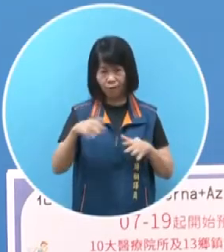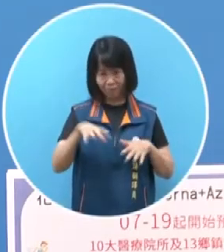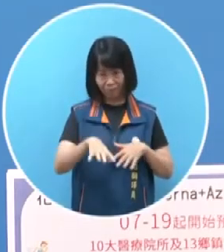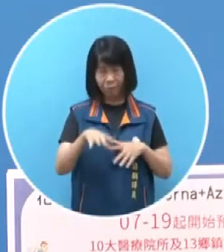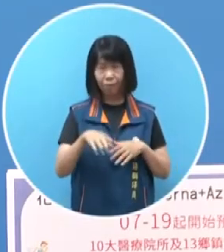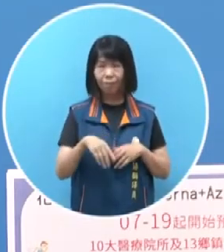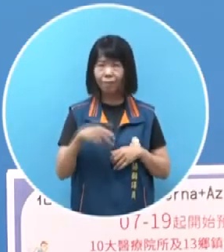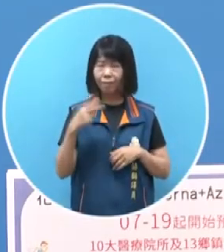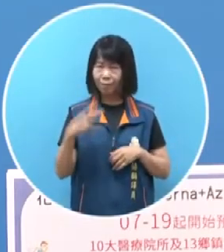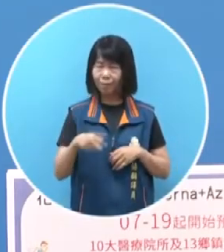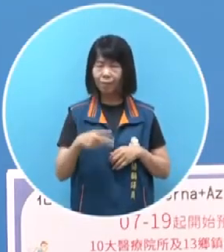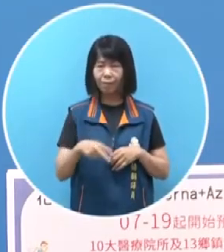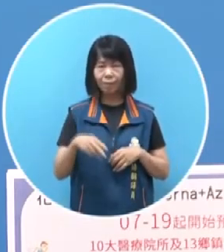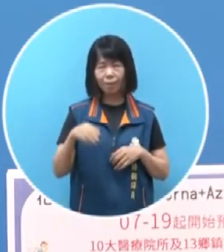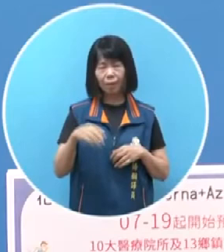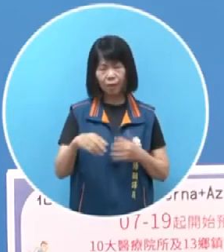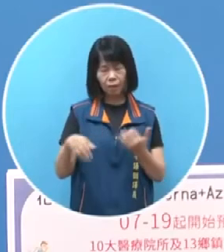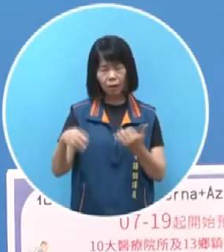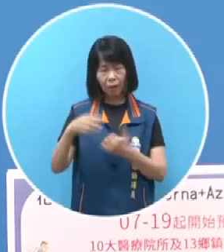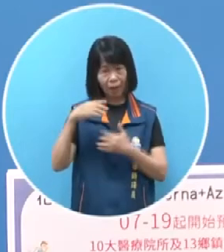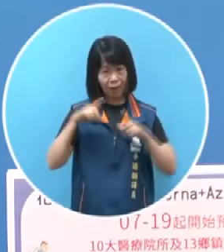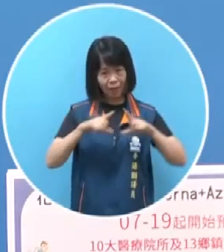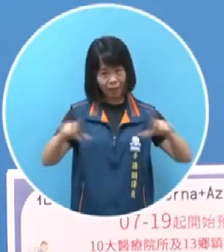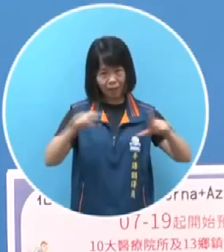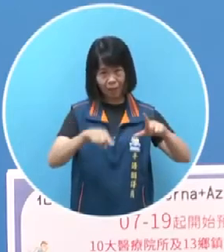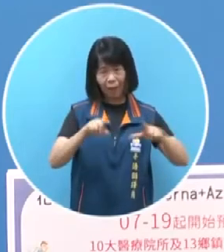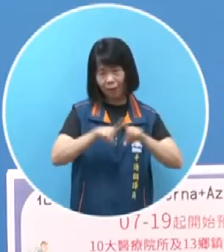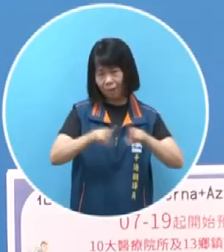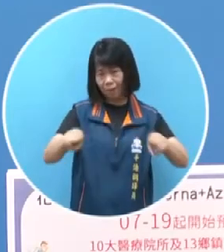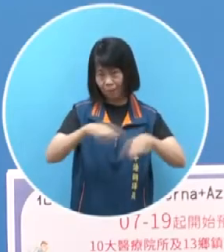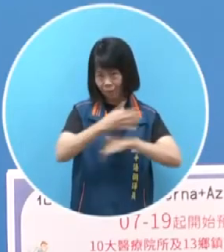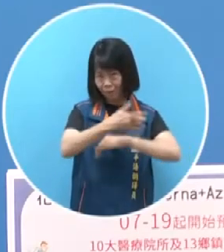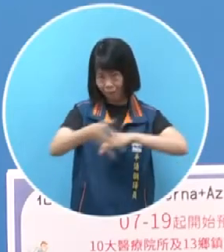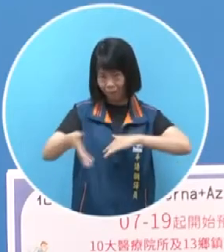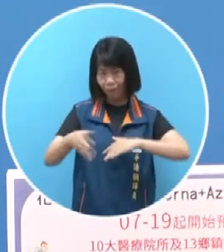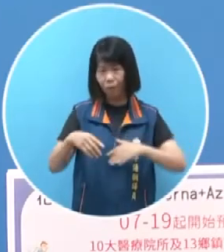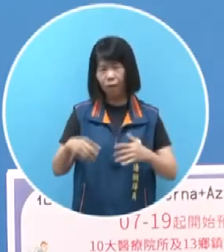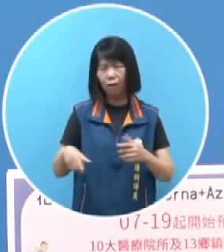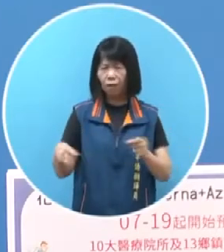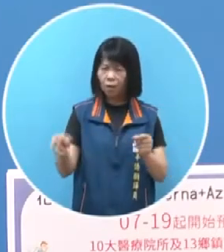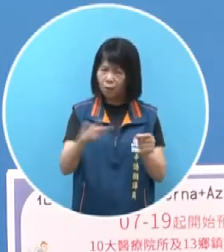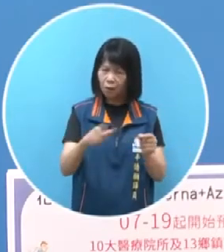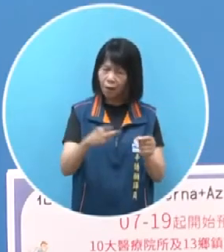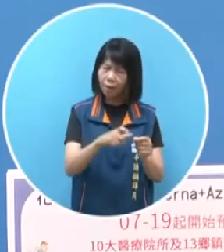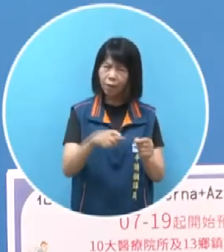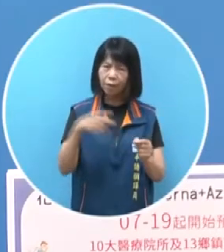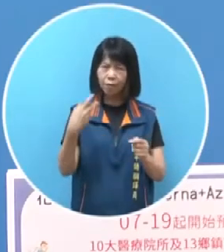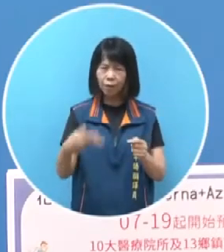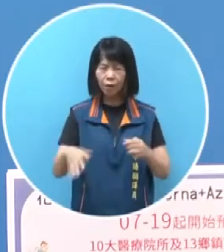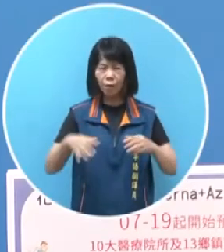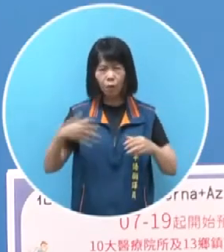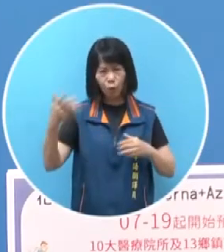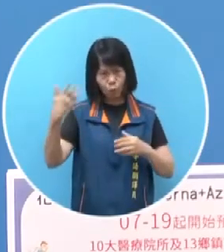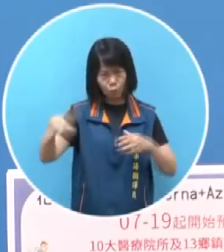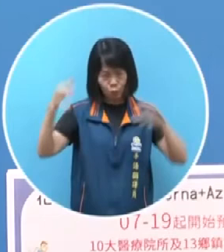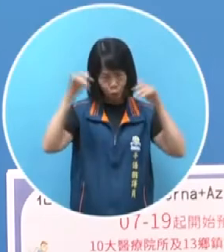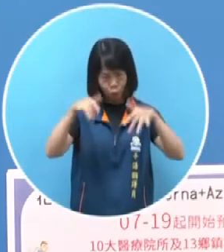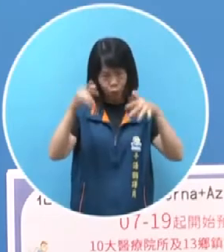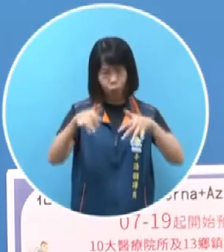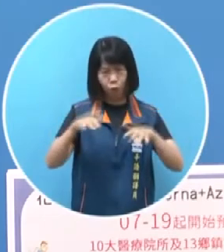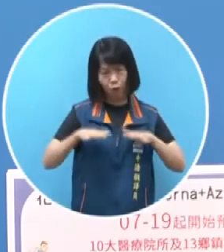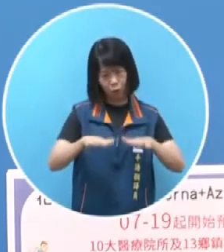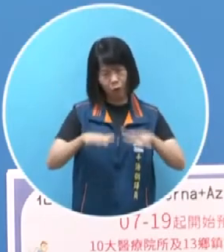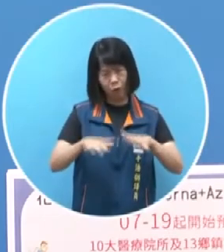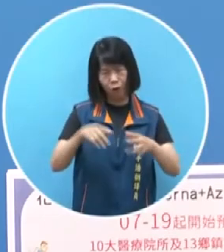尤其是我们在环太平洋地震带，我们要如何跟台风、水灾以及地震来相